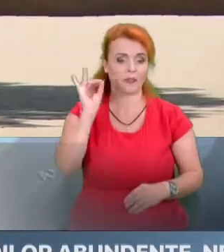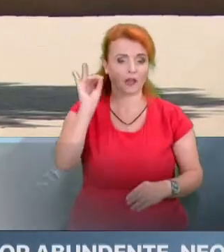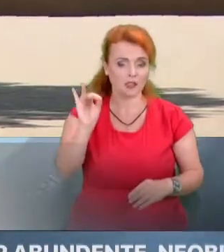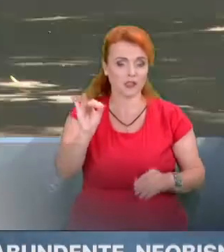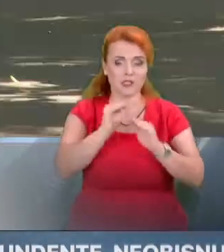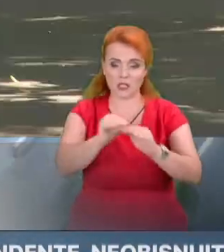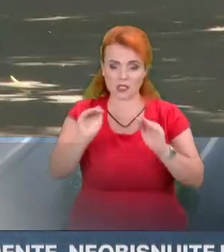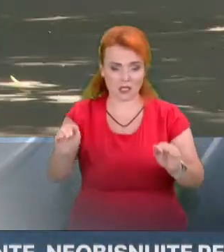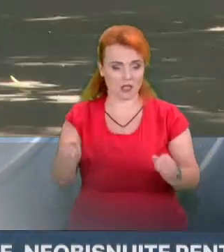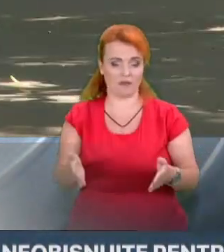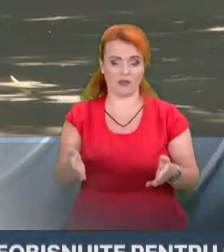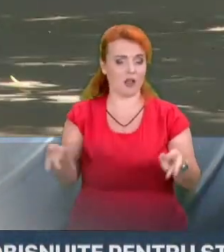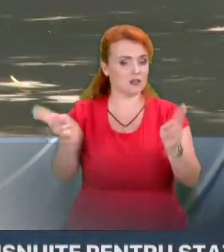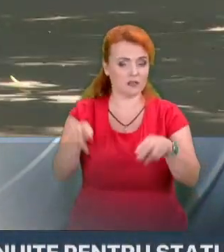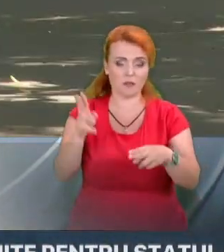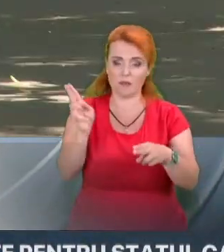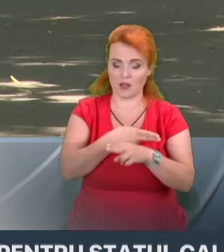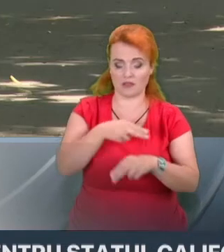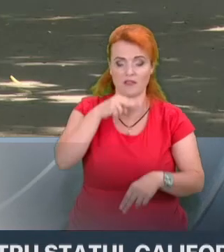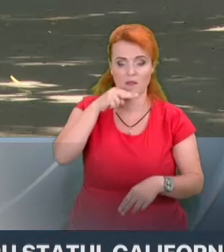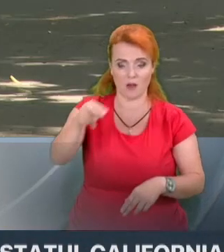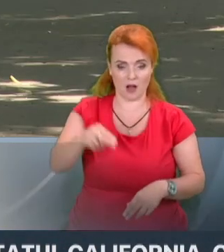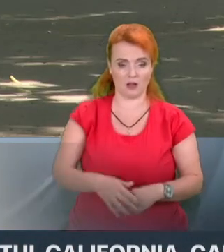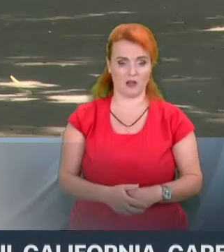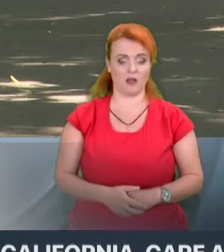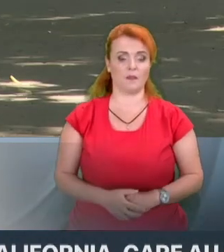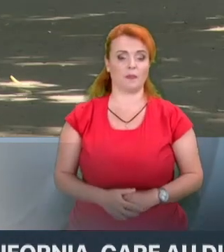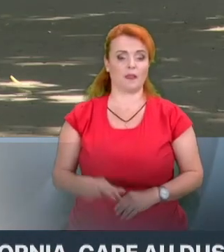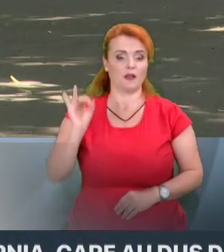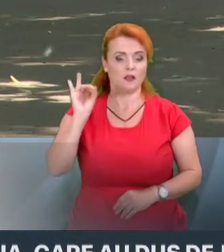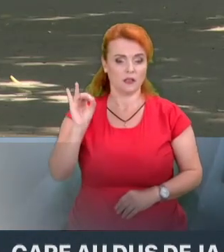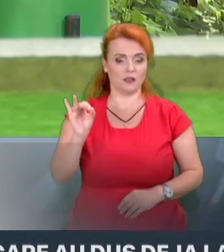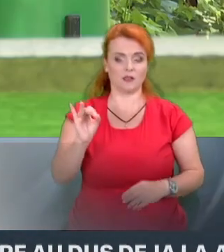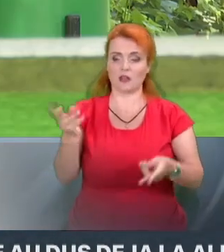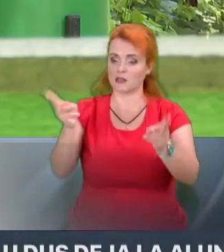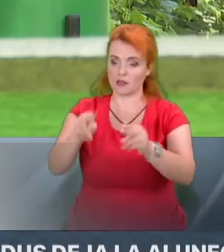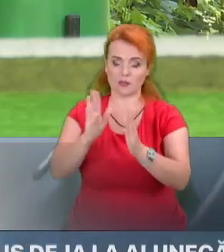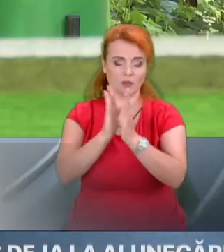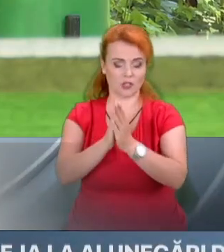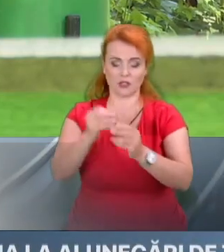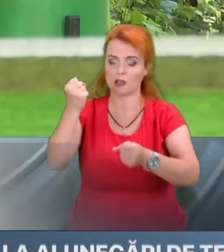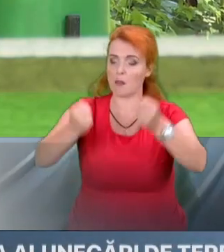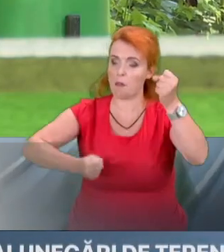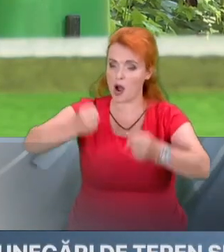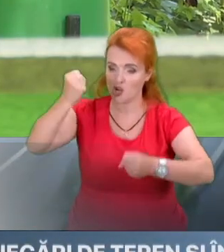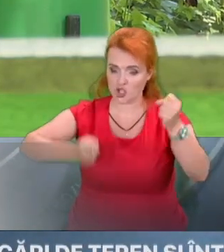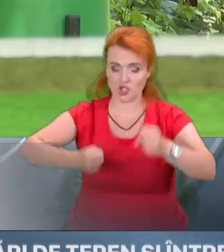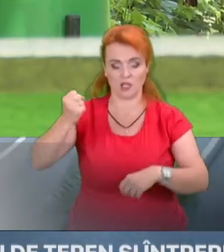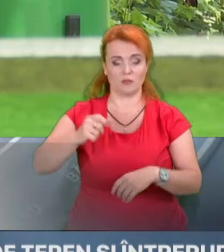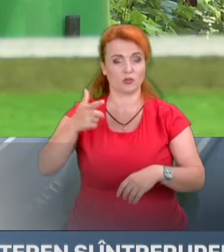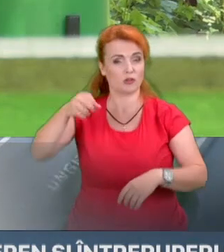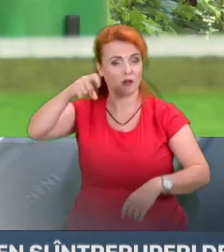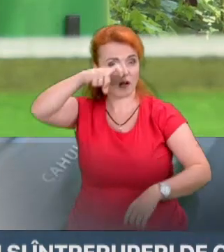sub supraveghere, mai ales în autocar pe câteva doar minute, fiindcă căldurile sunt destul